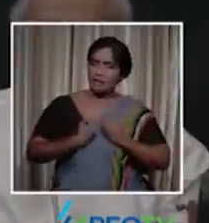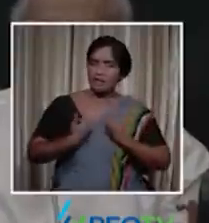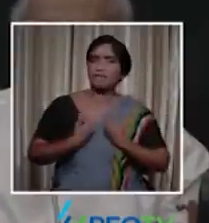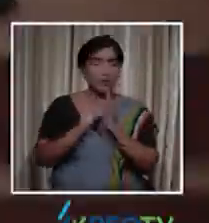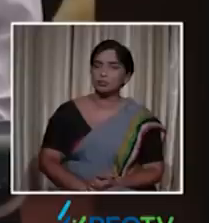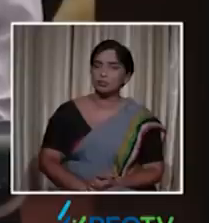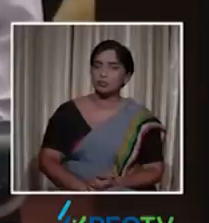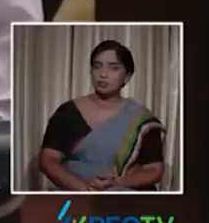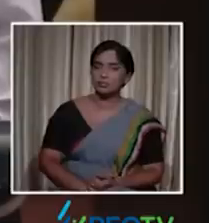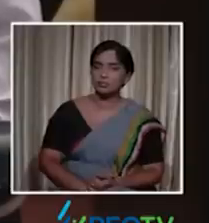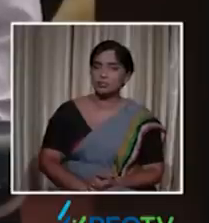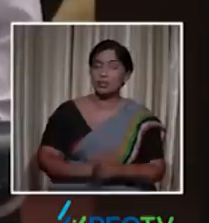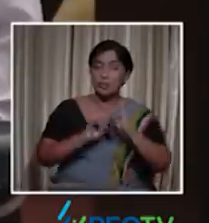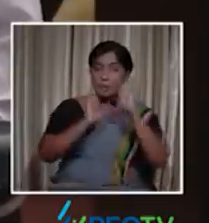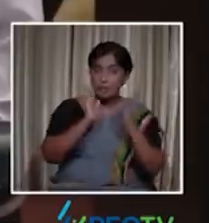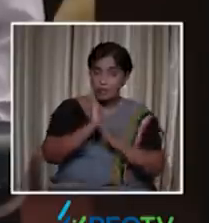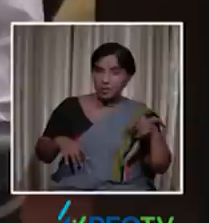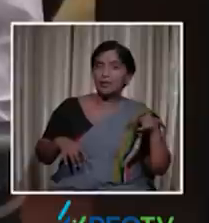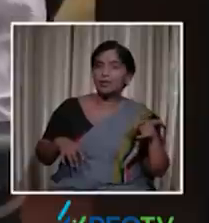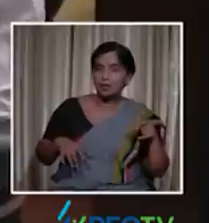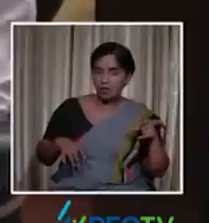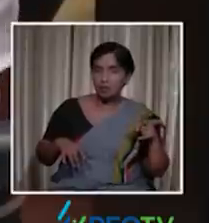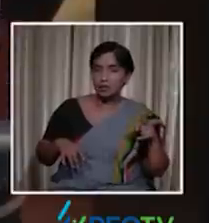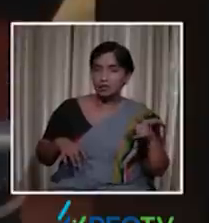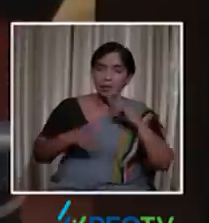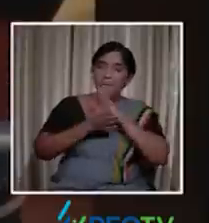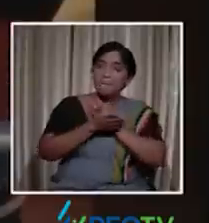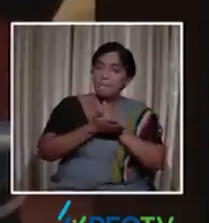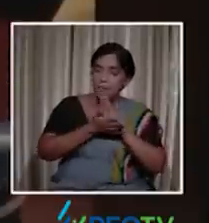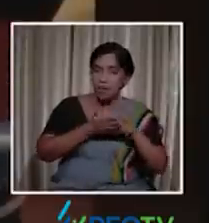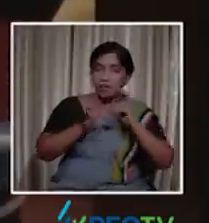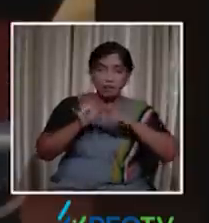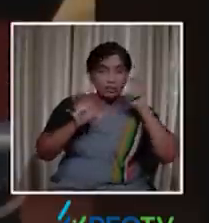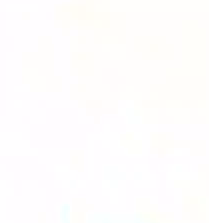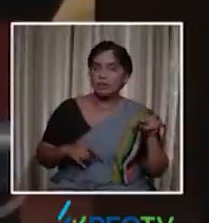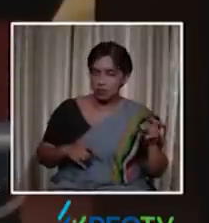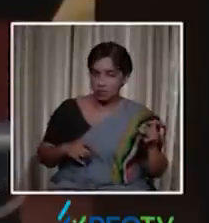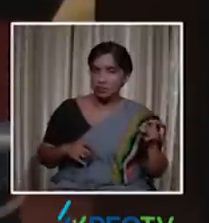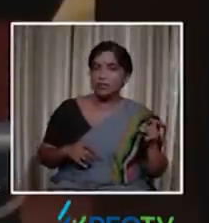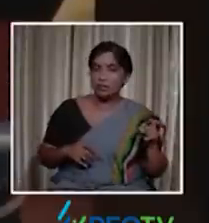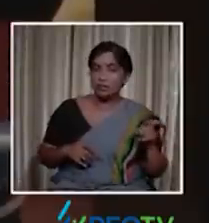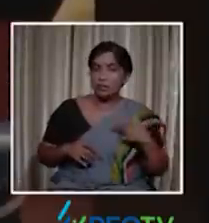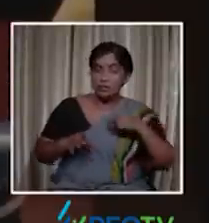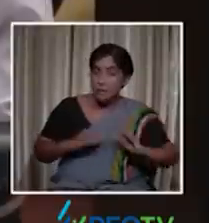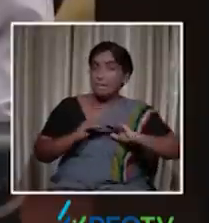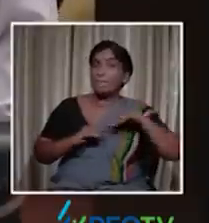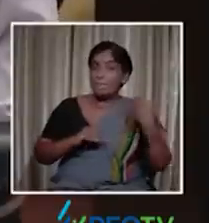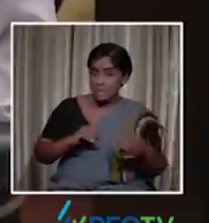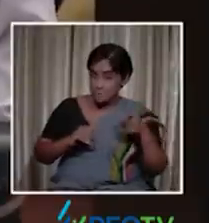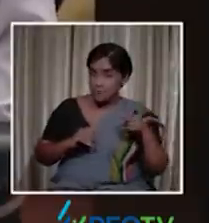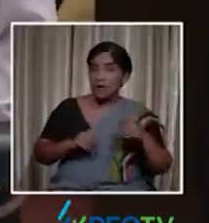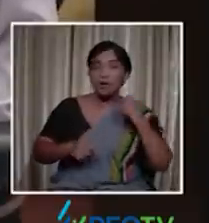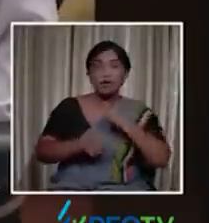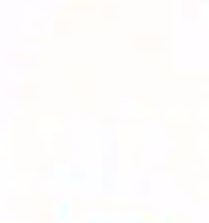අපි ඔක්කොම එමු ලියාගහ මන්දිරයේ සමු ගැනීම සාමකාමී සමු ගැනීමක් කරන්නේ නැතුව සමු ගැනීමෙන් පස්සේ